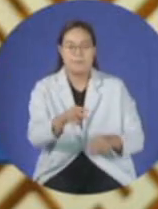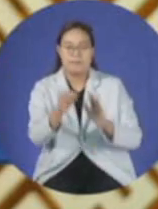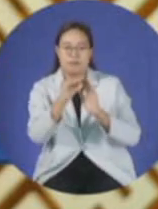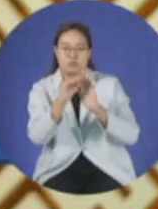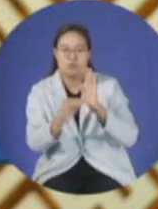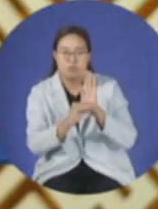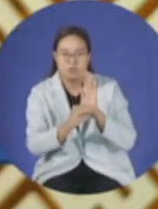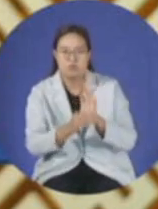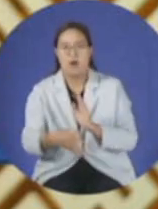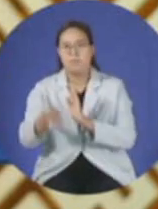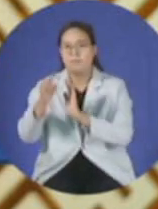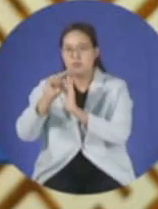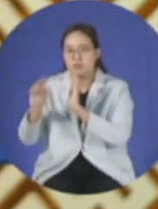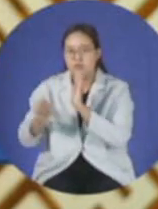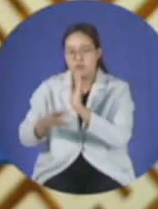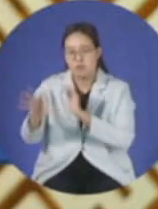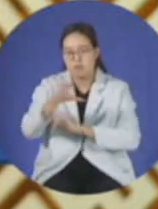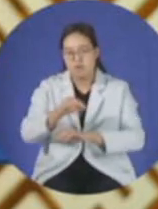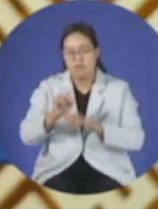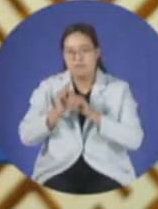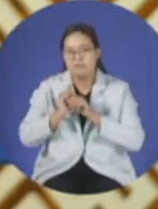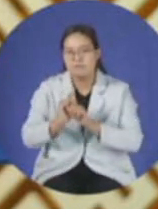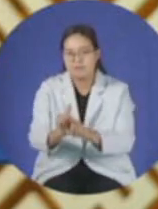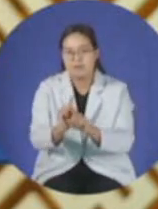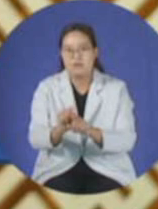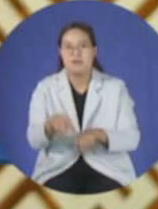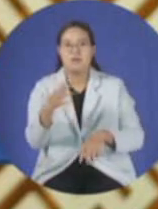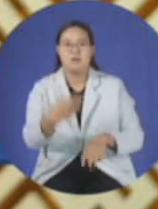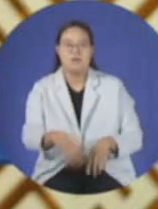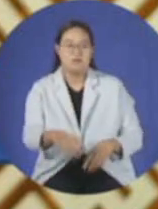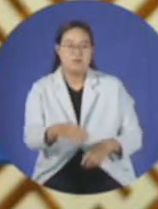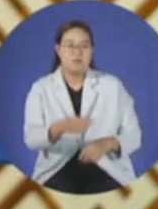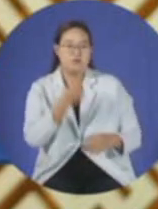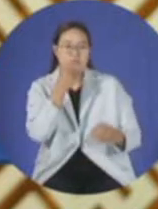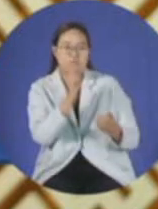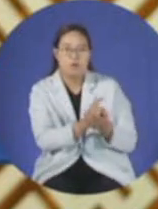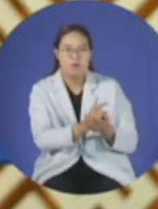хүрээнд нь за бусад одоо гарсан одоо тогтоомжуудын